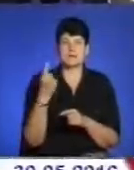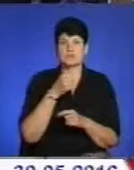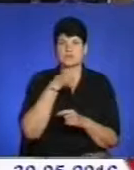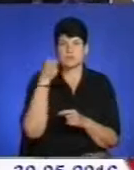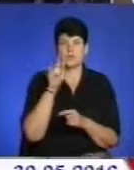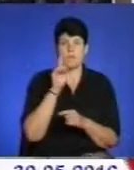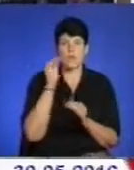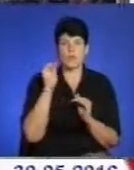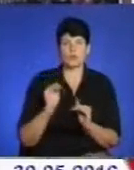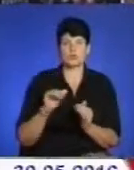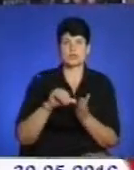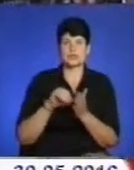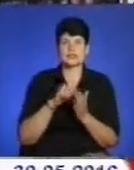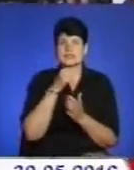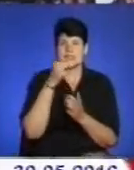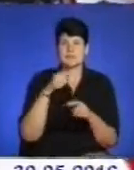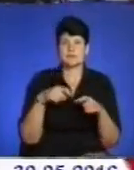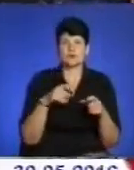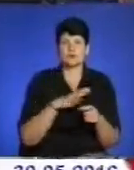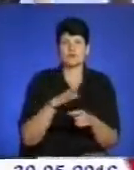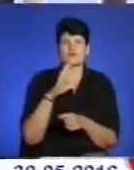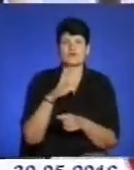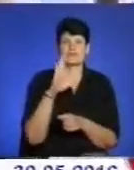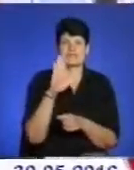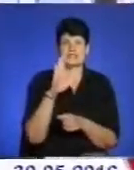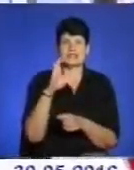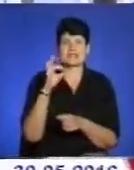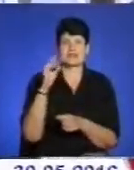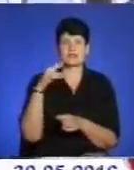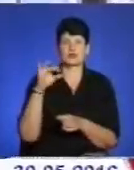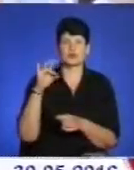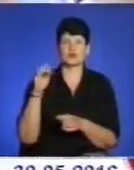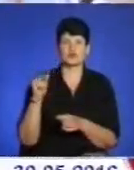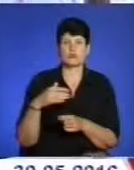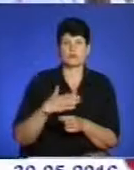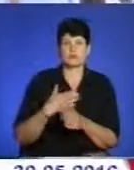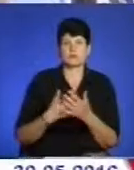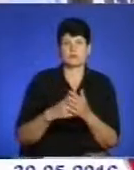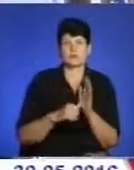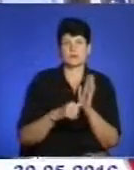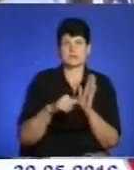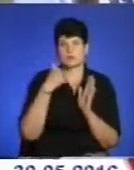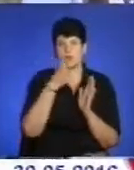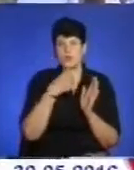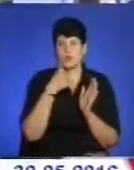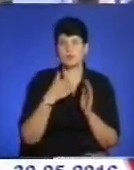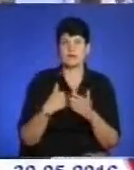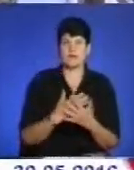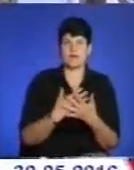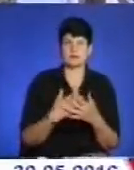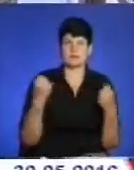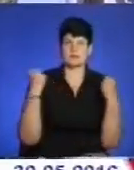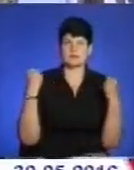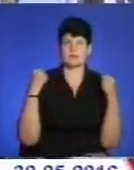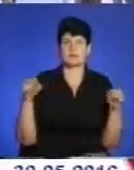європейським. Фінішували у парку імені Тараса Шевченка. Там учасникам забігу вручили грамоти, а ще нагородили жінку, яка прибула